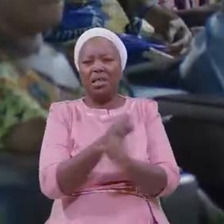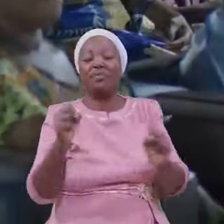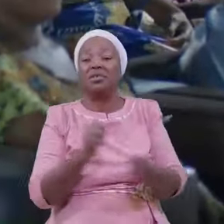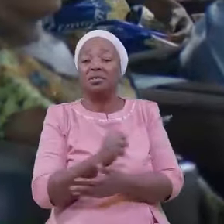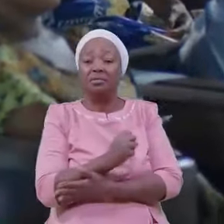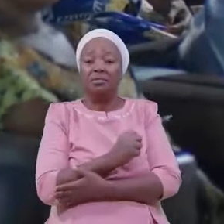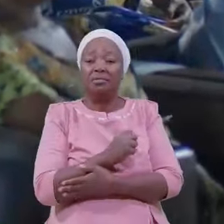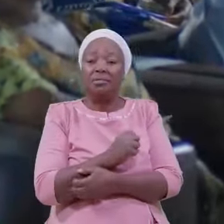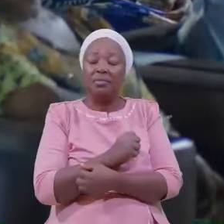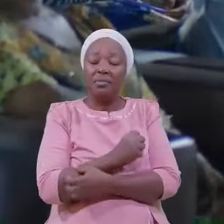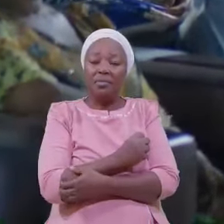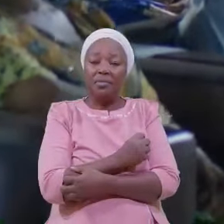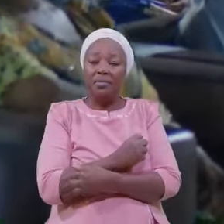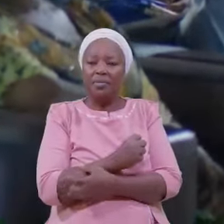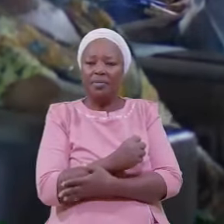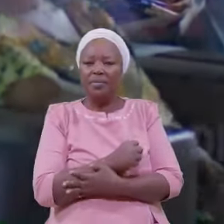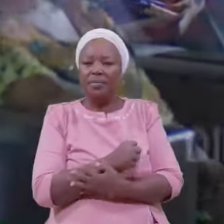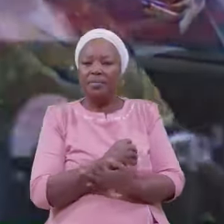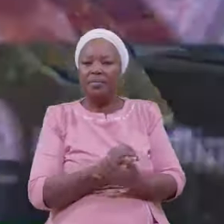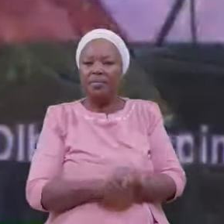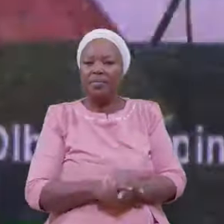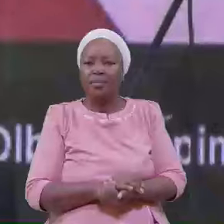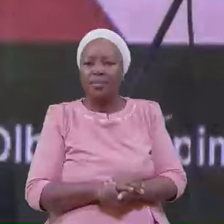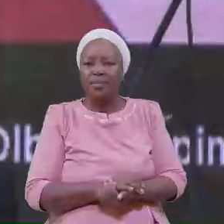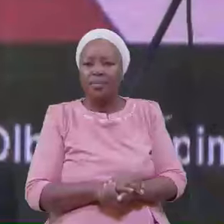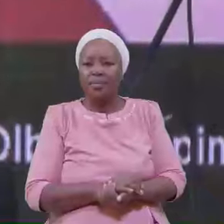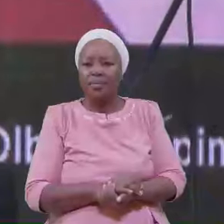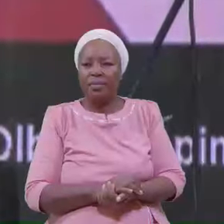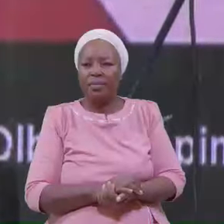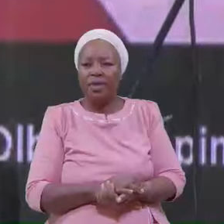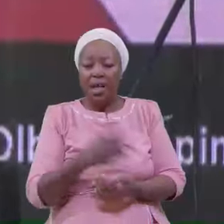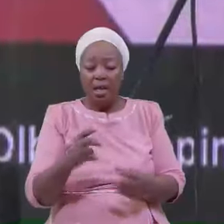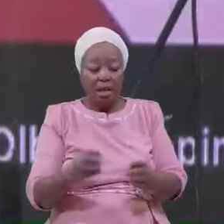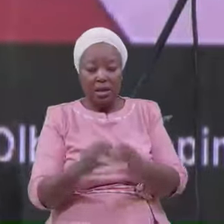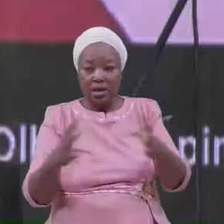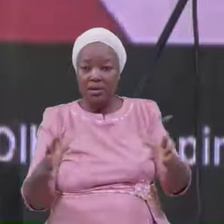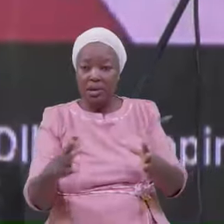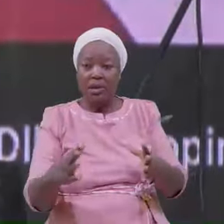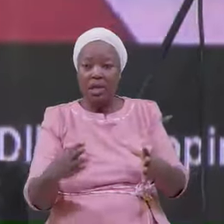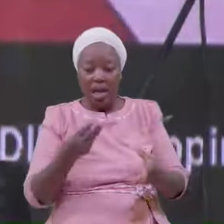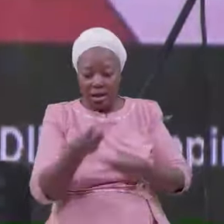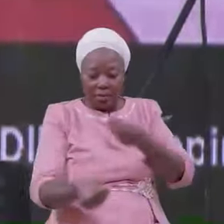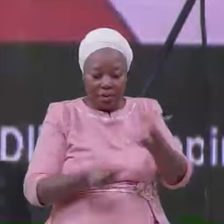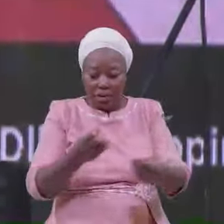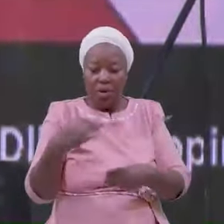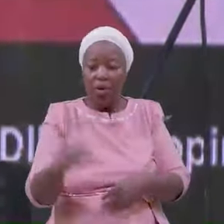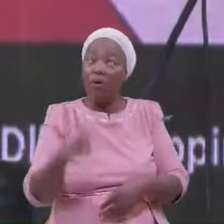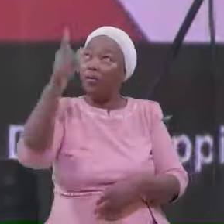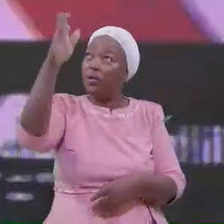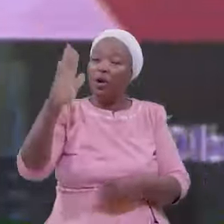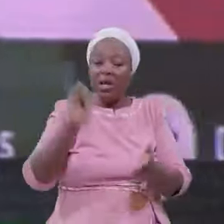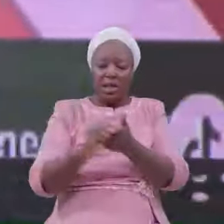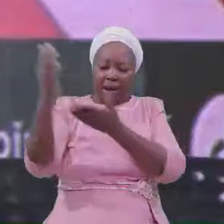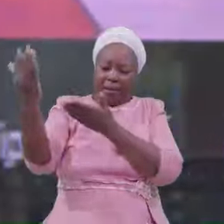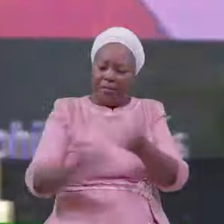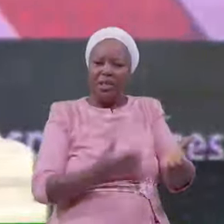mababayaran kahit na ganong kalaki the na pera ang kaligtasan. The generosity of God that brings salvation